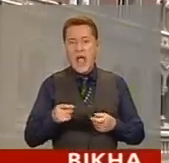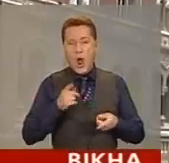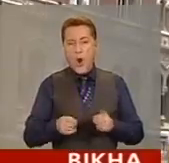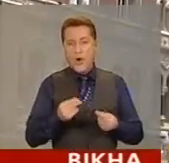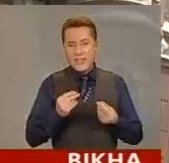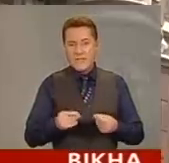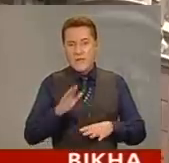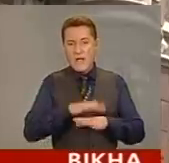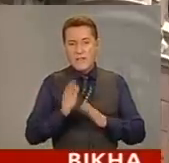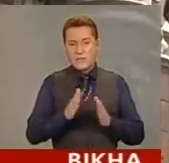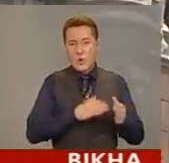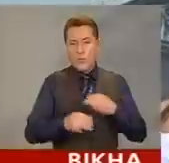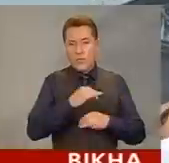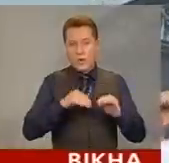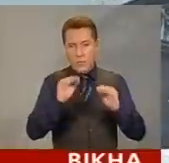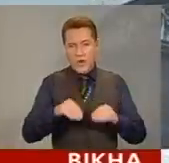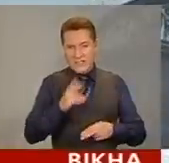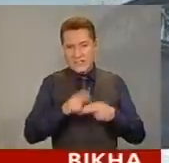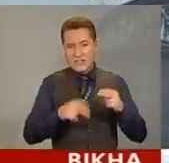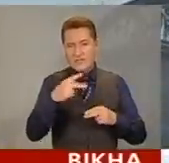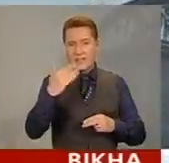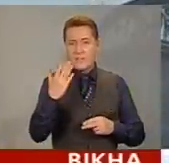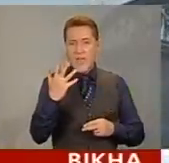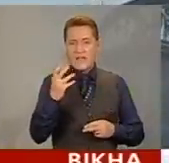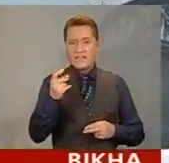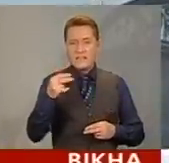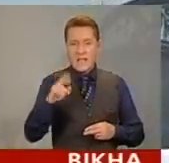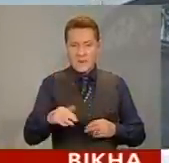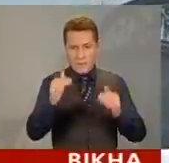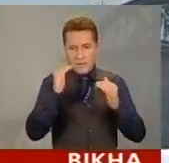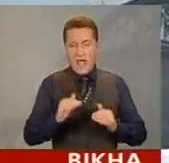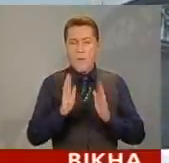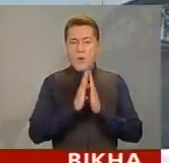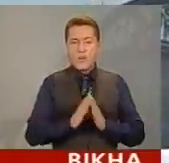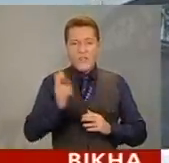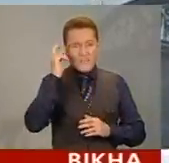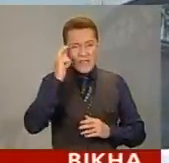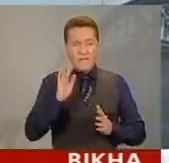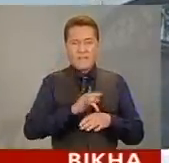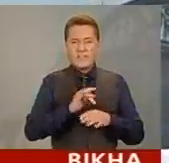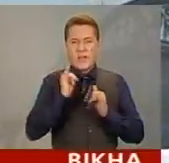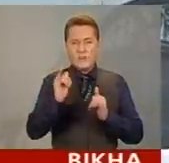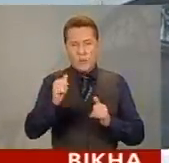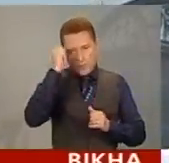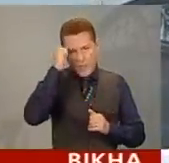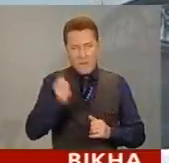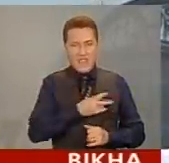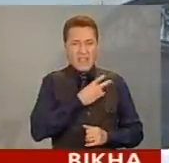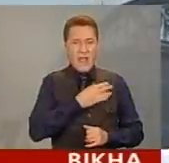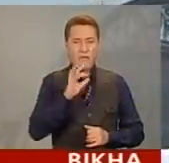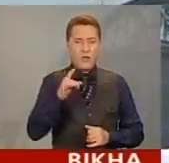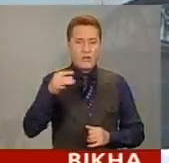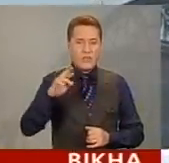закінчиться 25 серпня. Великий молебень у серці столиці. В Києві вшановують пам'ять князя Володимира. Нині